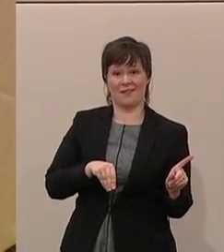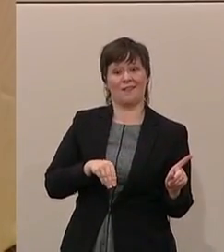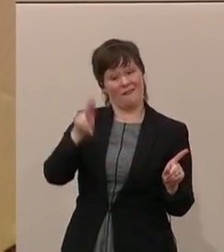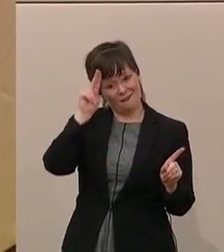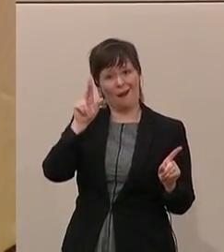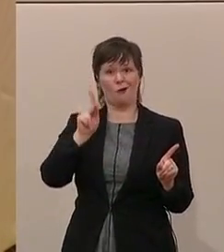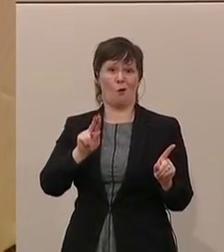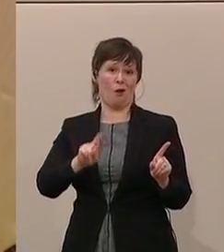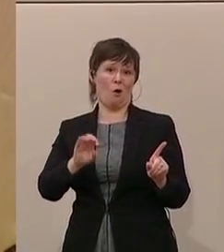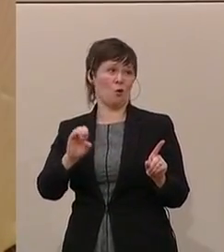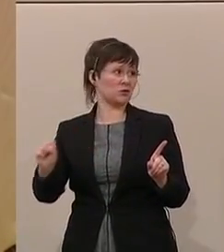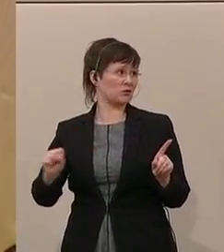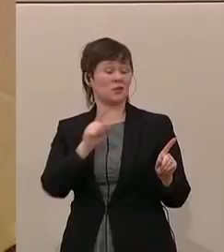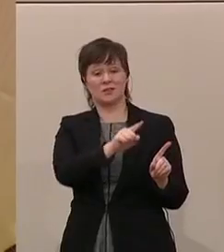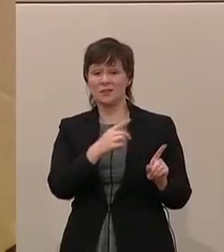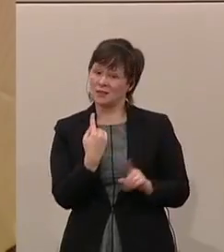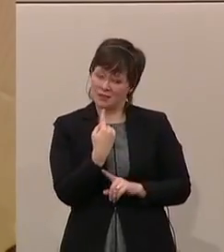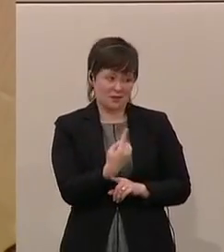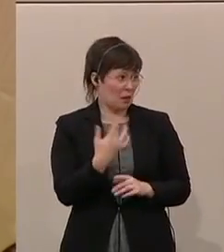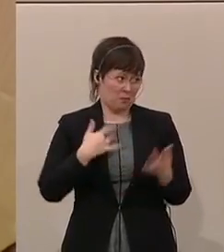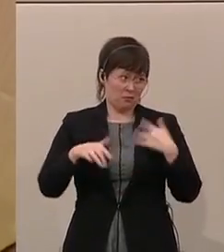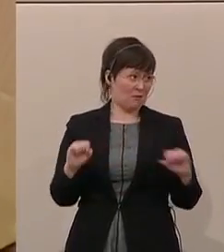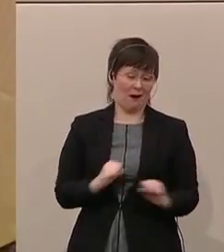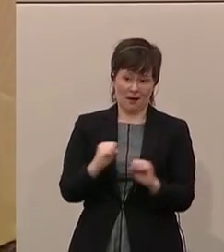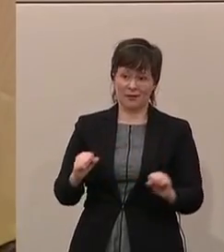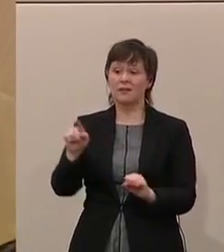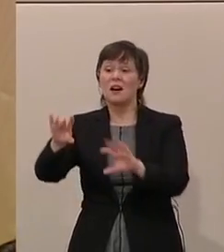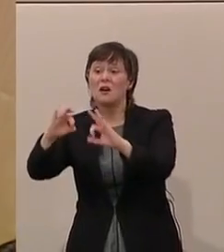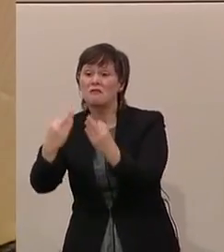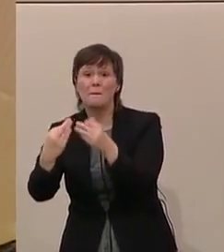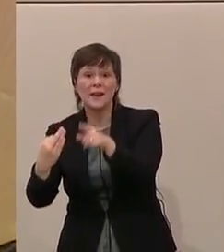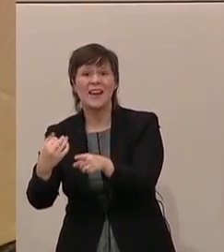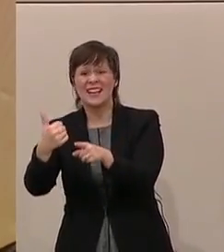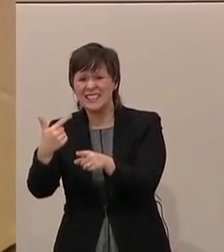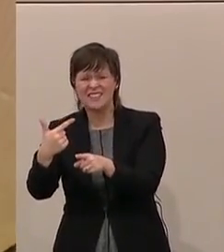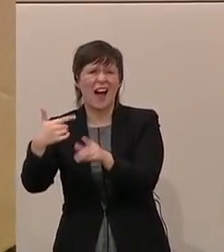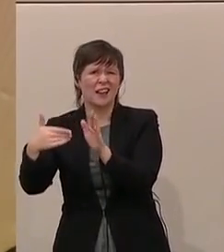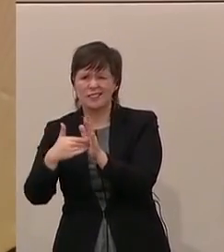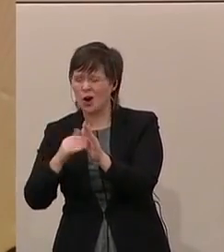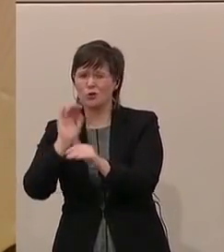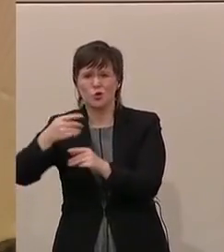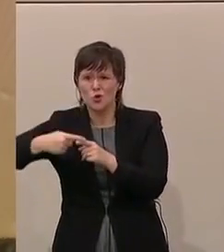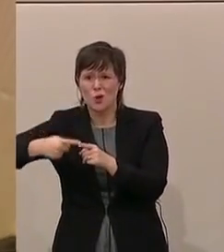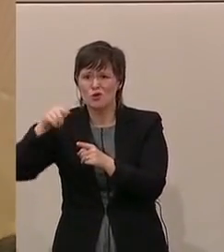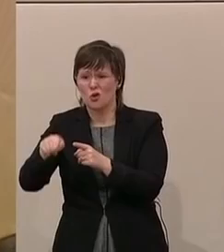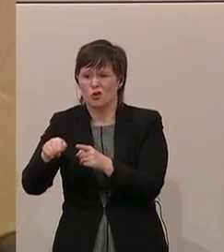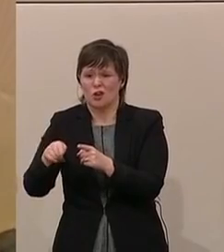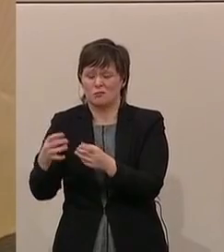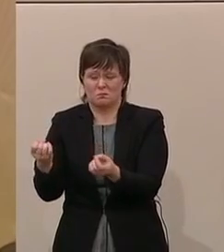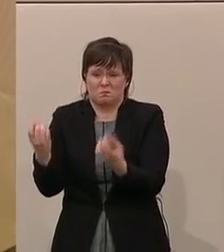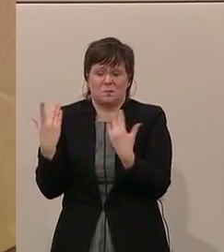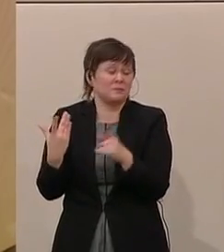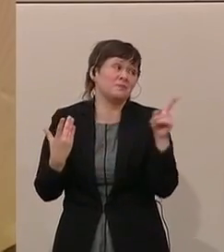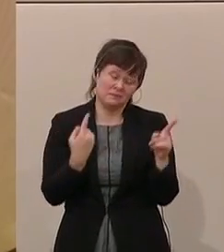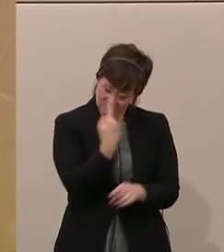kommen Sie nicht raus, wenn hier die Familie um ihre mehr als 2000 Überstunden geprellt wird. Das haben Sie zu verantworten, Herr Kollross von der